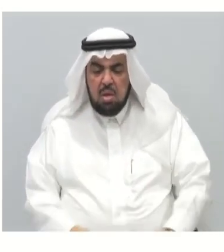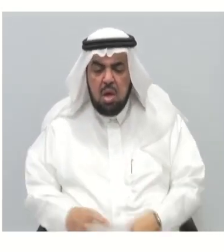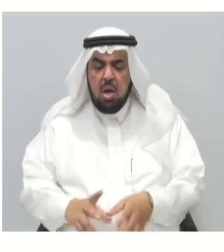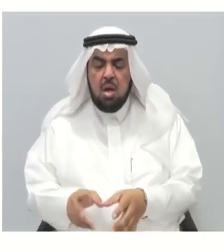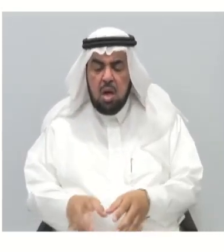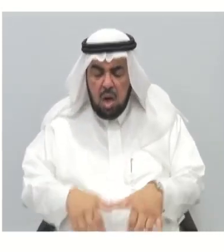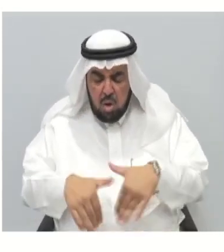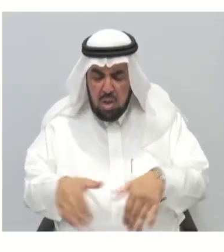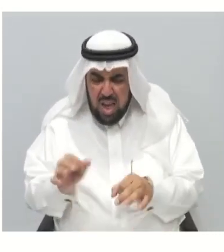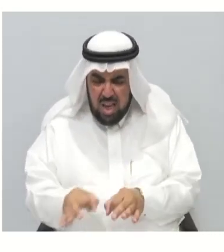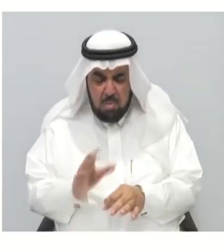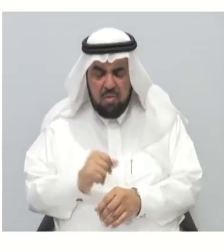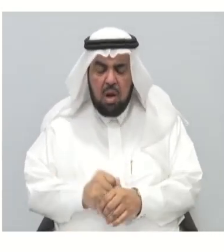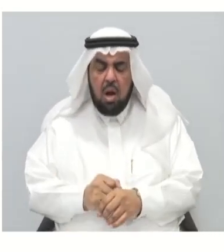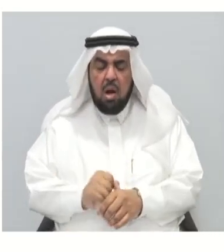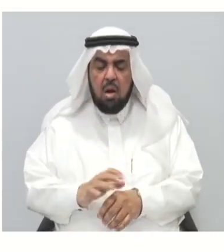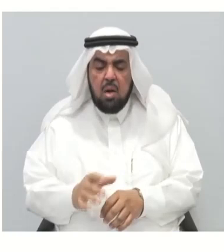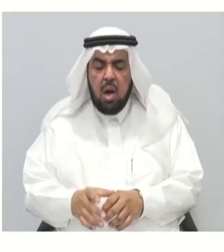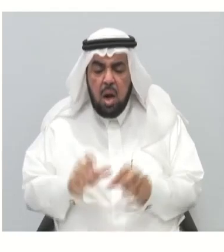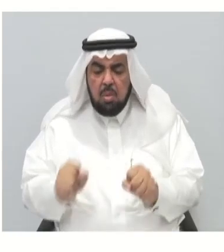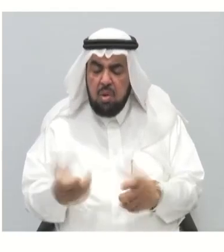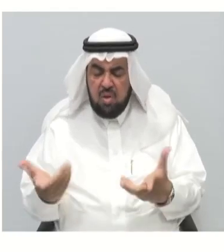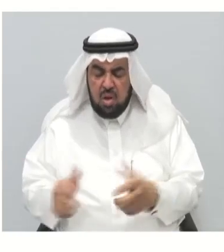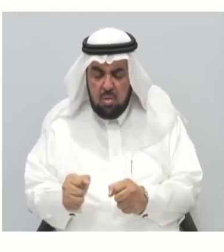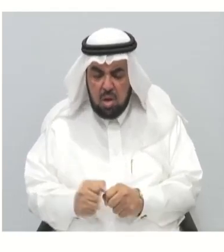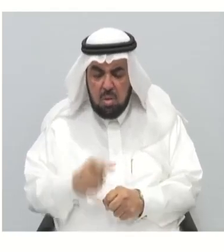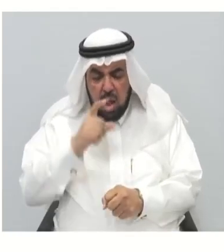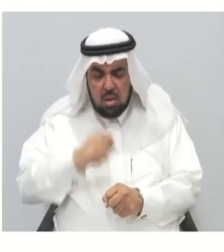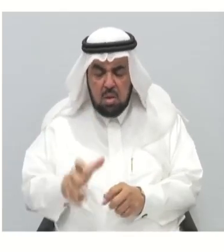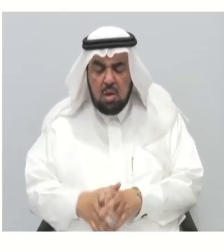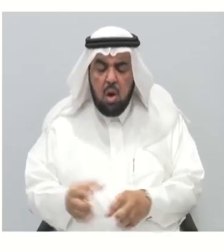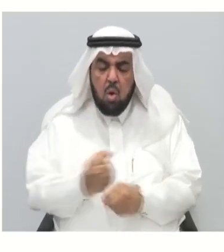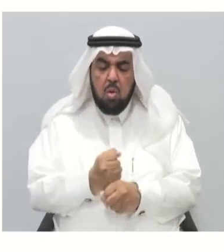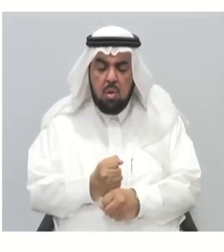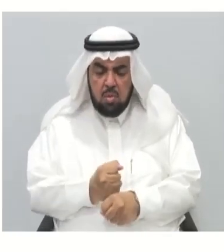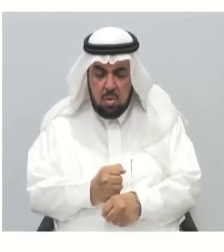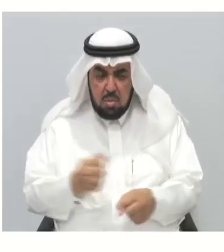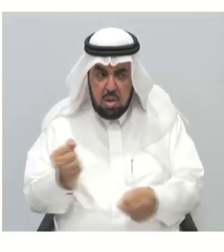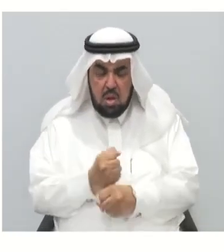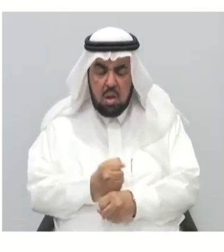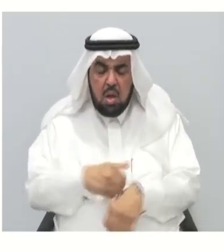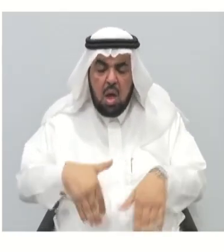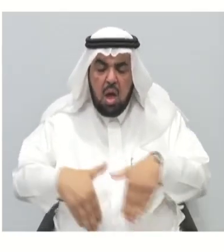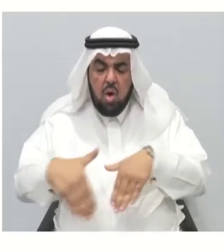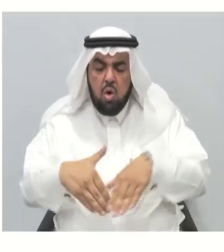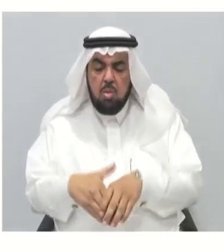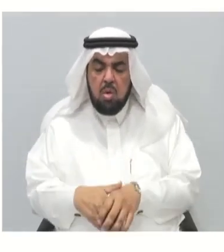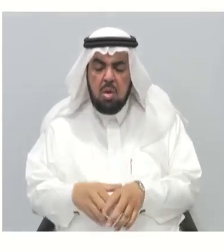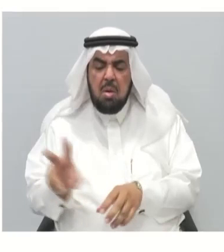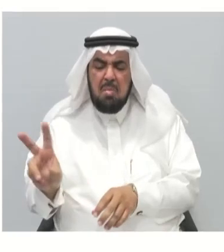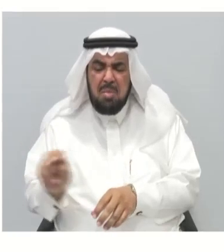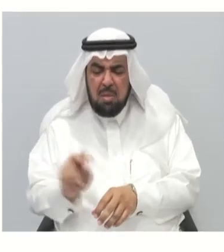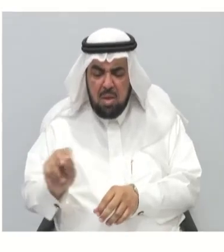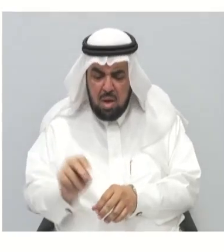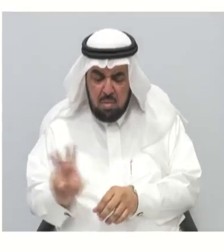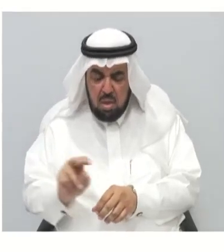نحتاج الى روبوت حقيقي ممكن او حتى نمتلك روبوت حقيقي فممكن ان نقوم باستخدام الروبوت المحاكاه